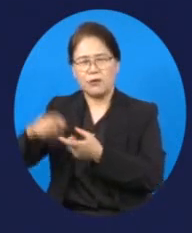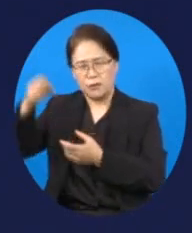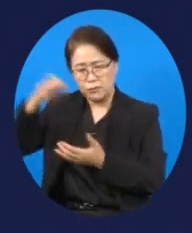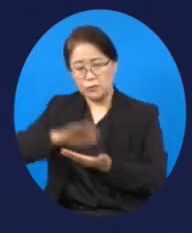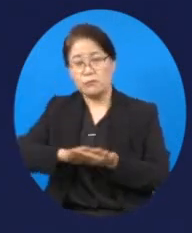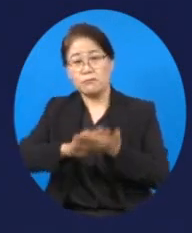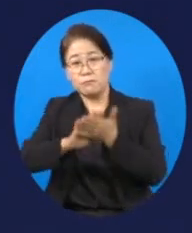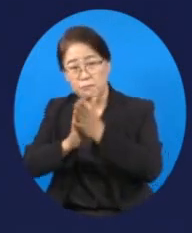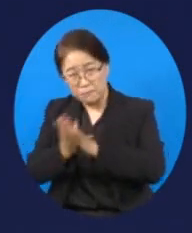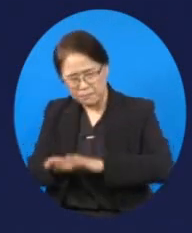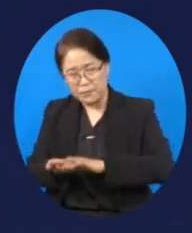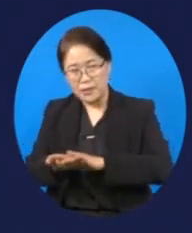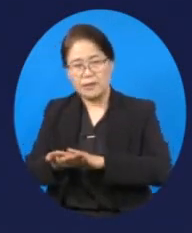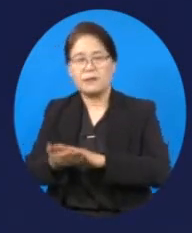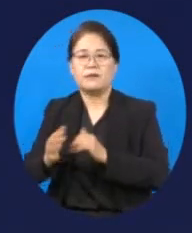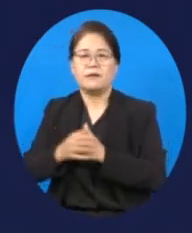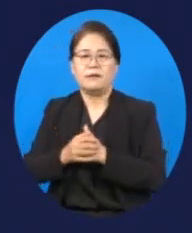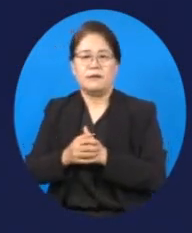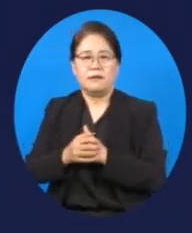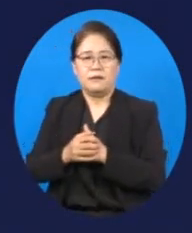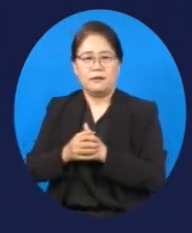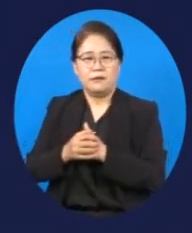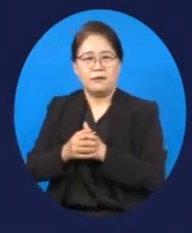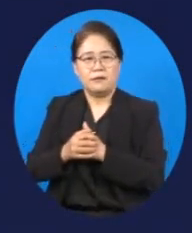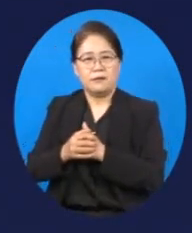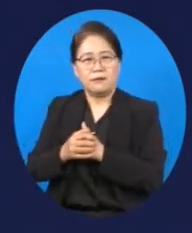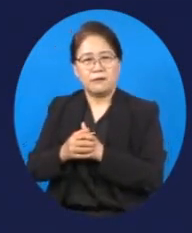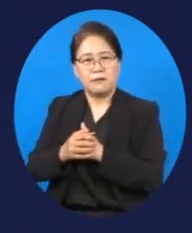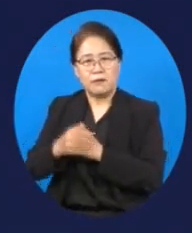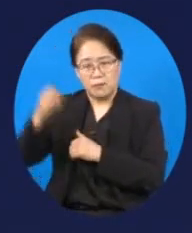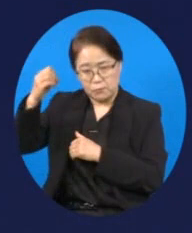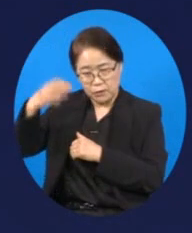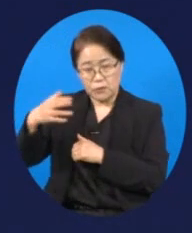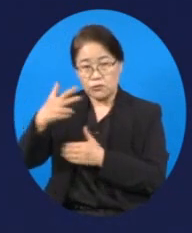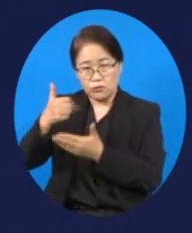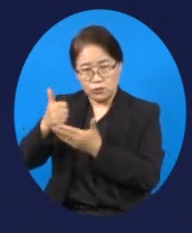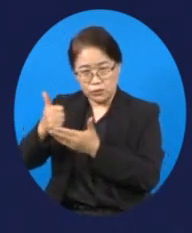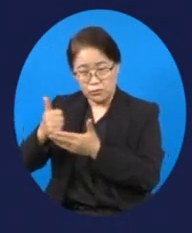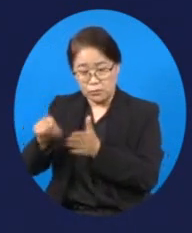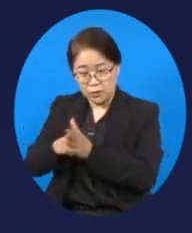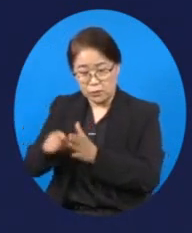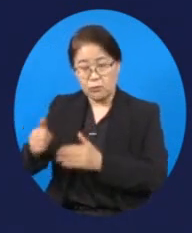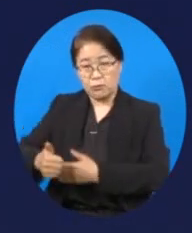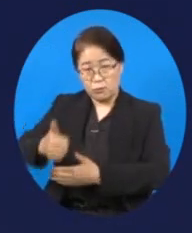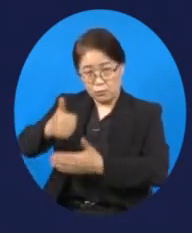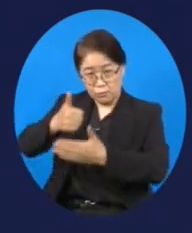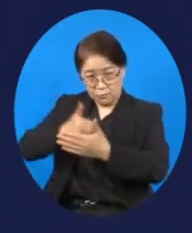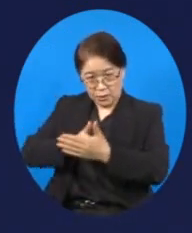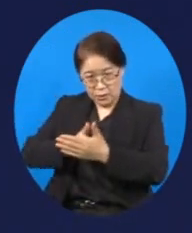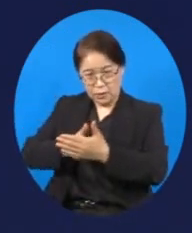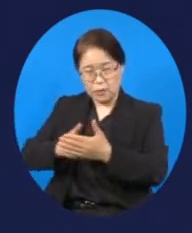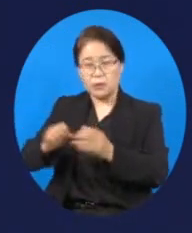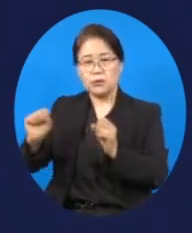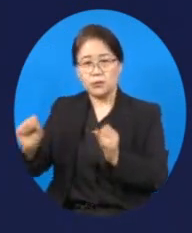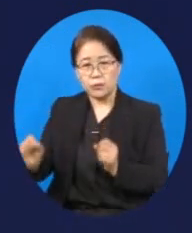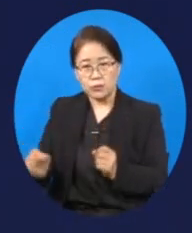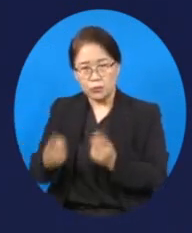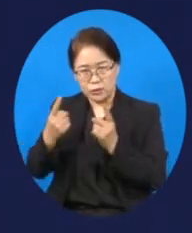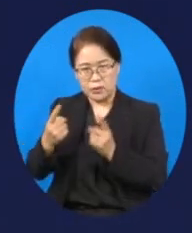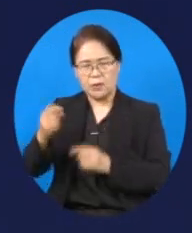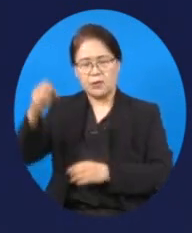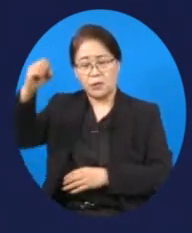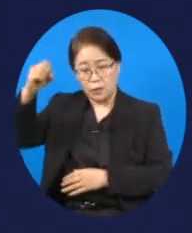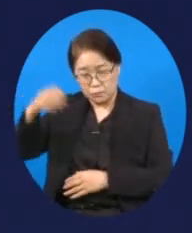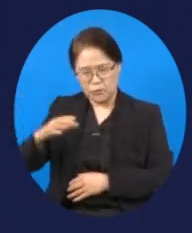않아도 내가 빛 되신 주님을 믿고 영접하는 순간에 내가 뭐가 된 거죠 빛이 된 것입니다